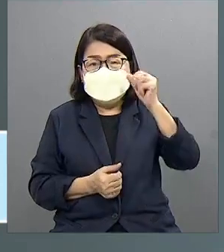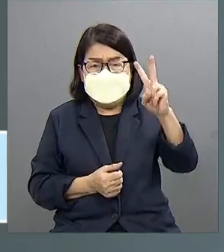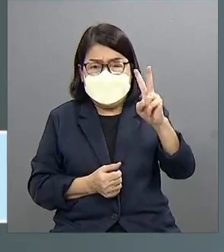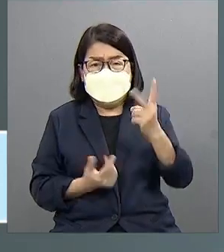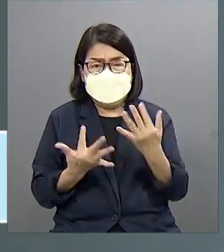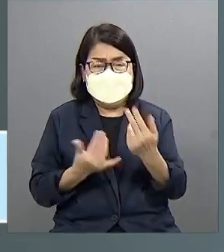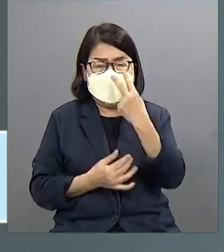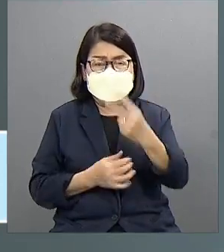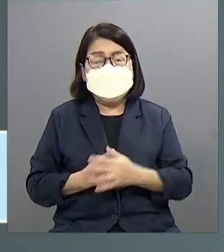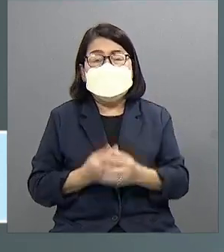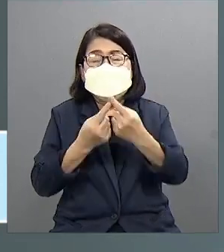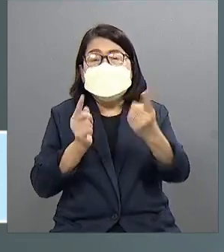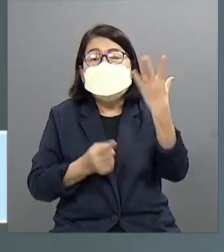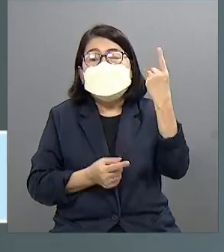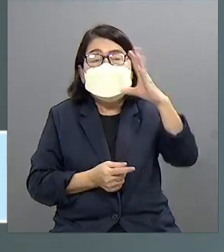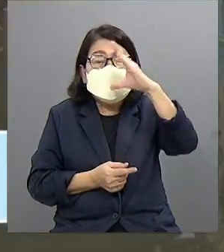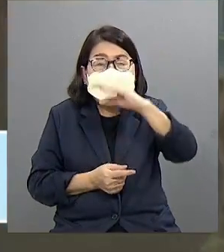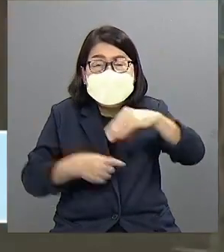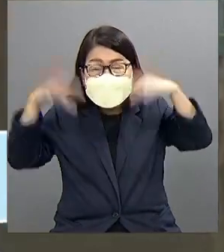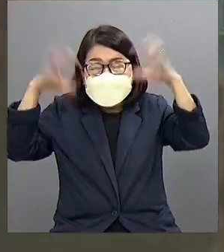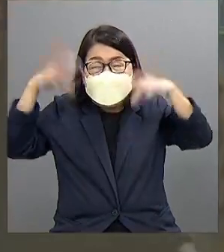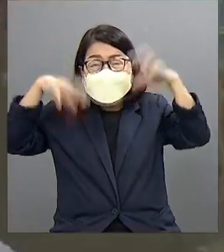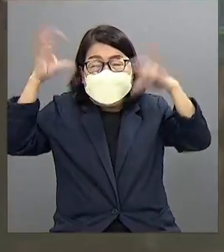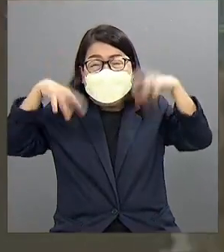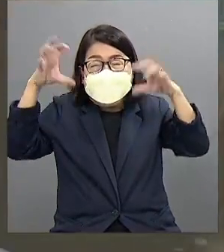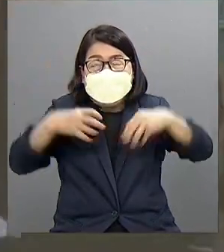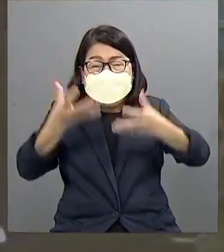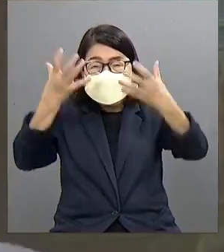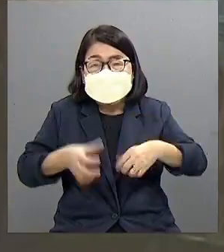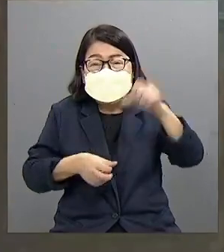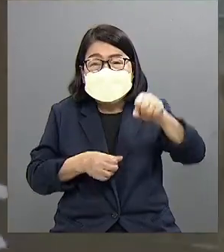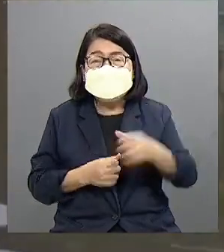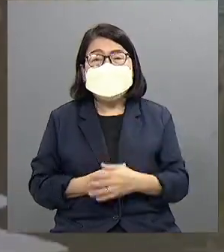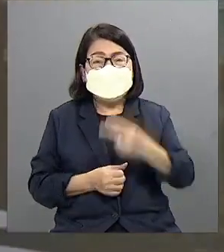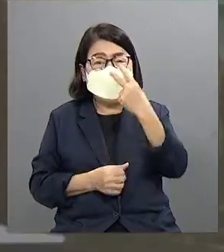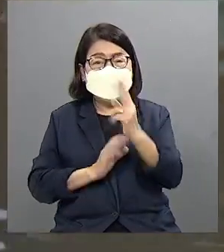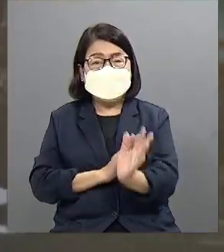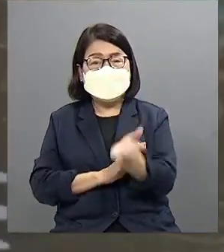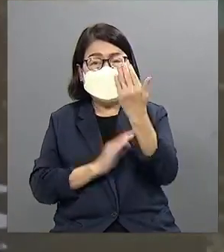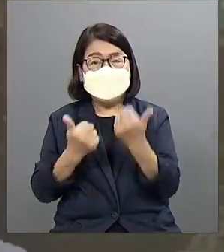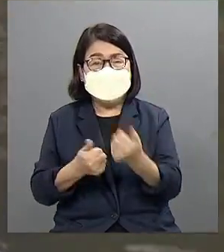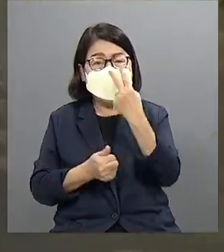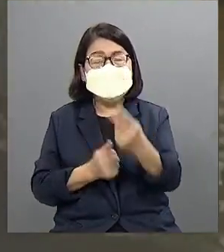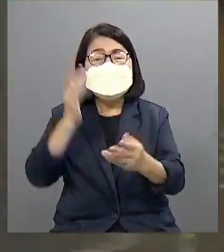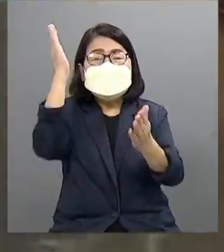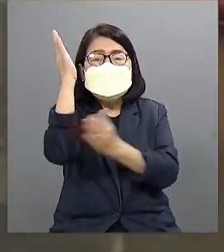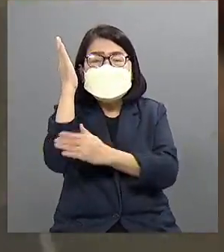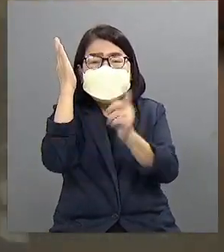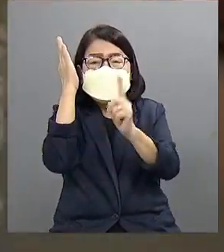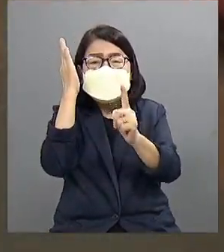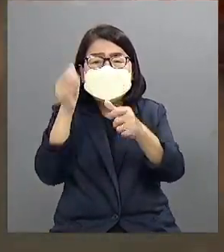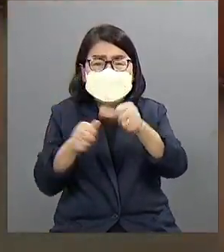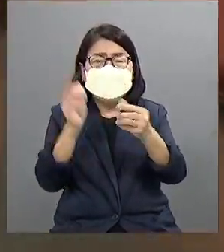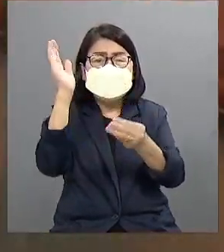เมื่อคืนนี้ค่ะที่ฝนตกหนักในกรุงเทพมหานครคุณผู้ชมอยากจะพาไปดูที่ซอยชินเขตอันนี้คือภาพล่าสุด